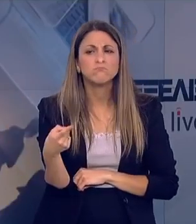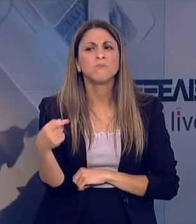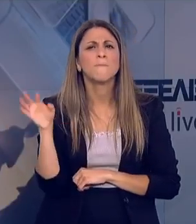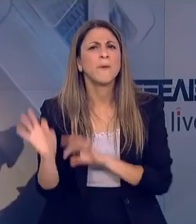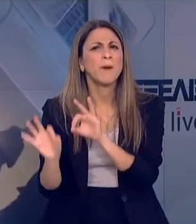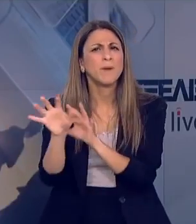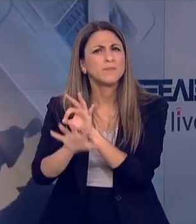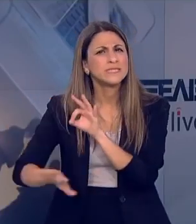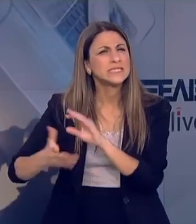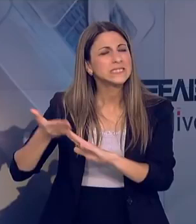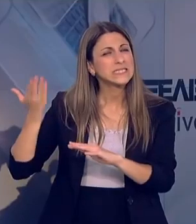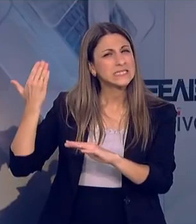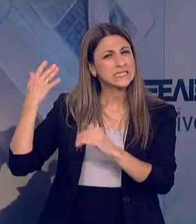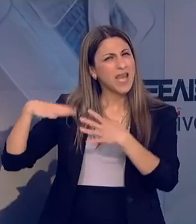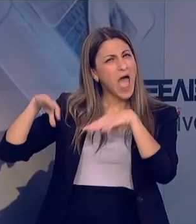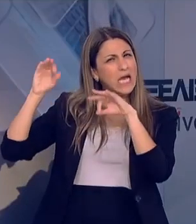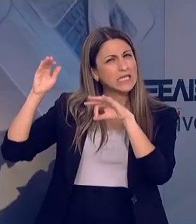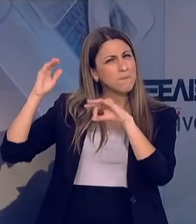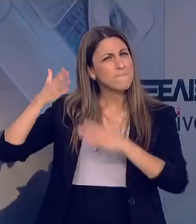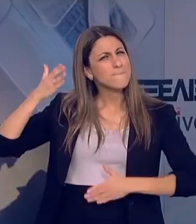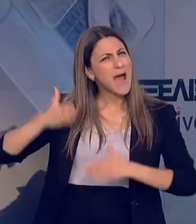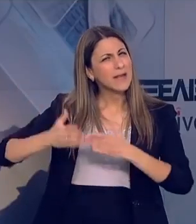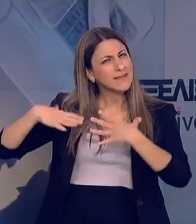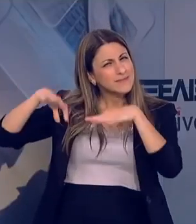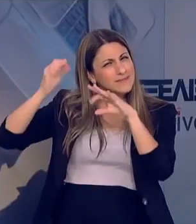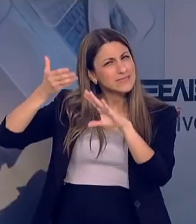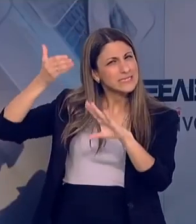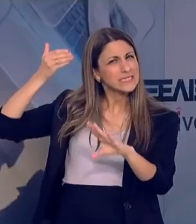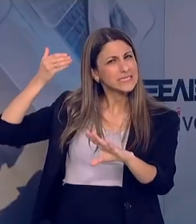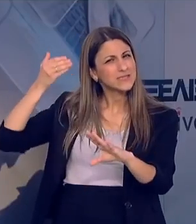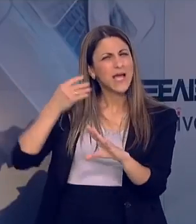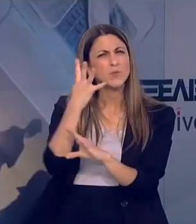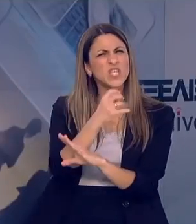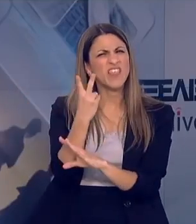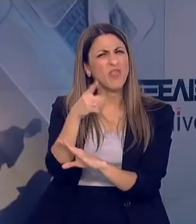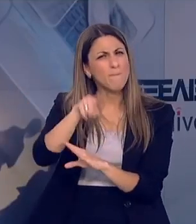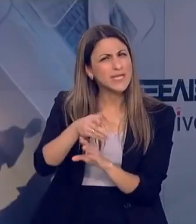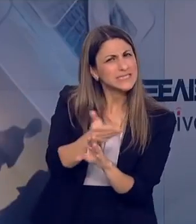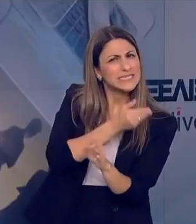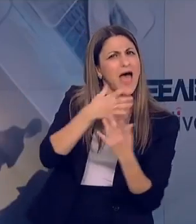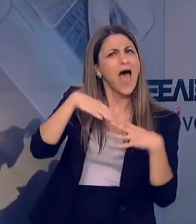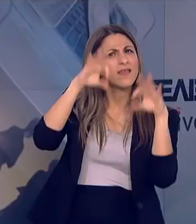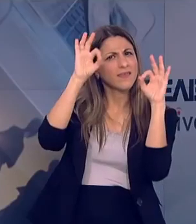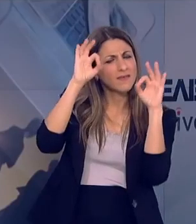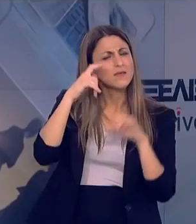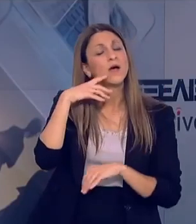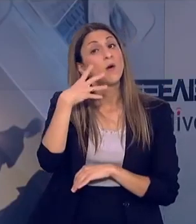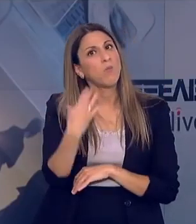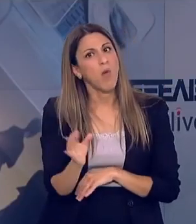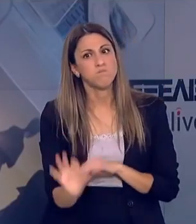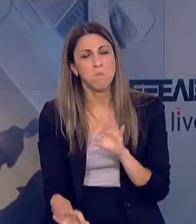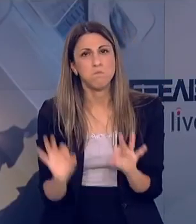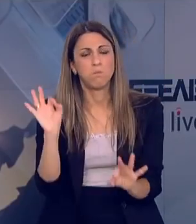παρατηρήθηκε στις πρώτες μέρες της πρώτης φάσης των 42 ημερών. Σε κάθε περίπτωση όπου είχαμε με πολλά